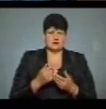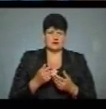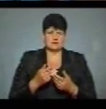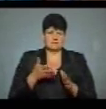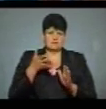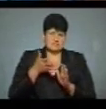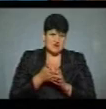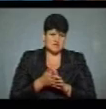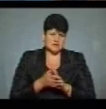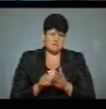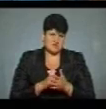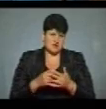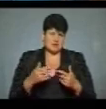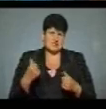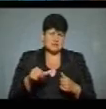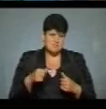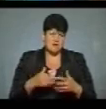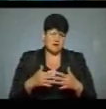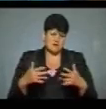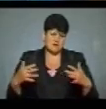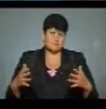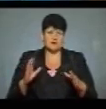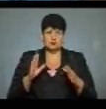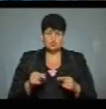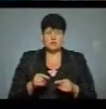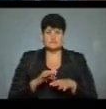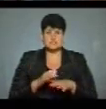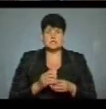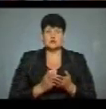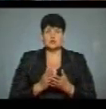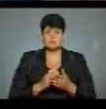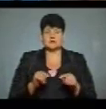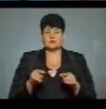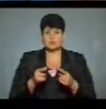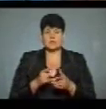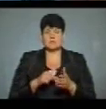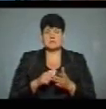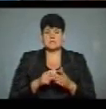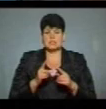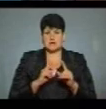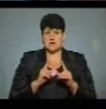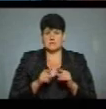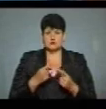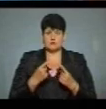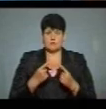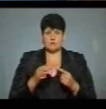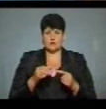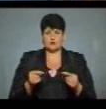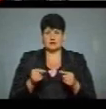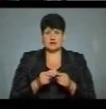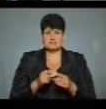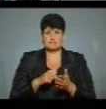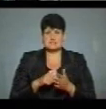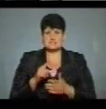витратні певні на заправку автомобіля буде внести ця служба, яка утворена при міській раді, якщо ми говоримо конкретно це в місті